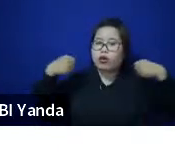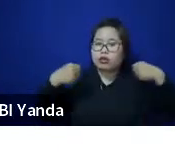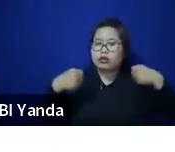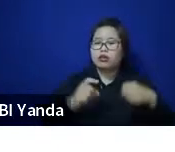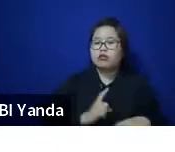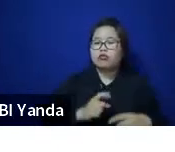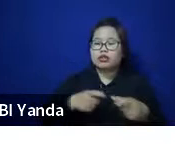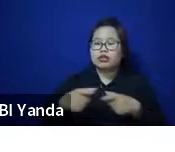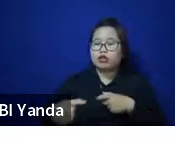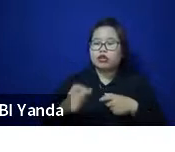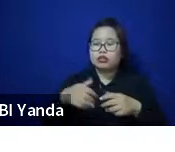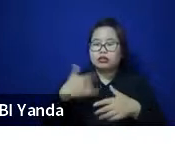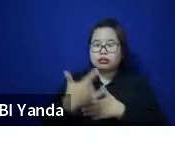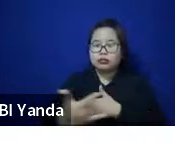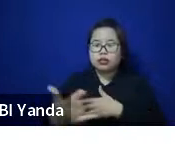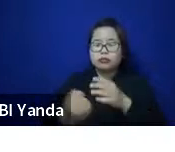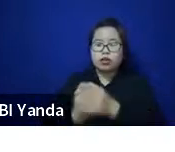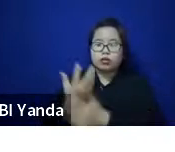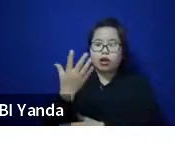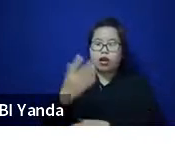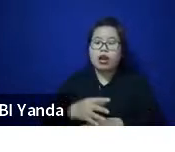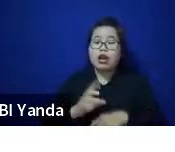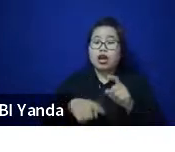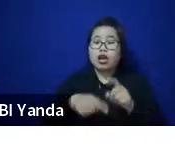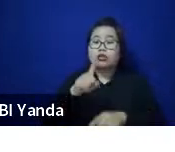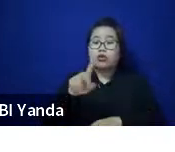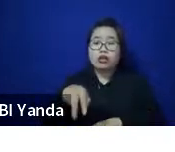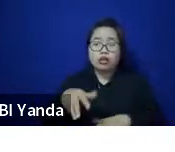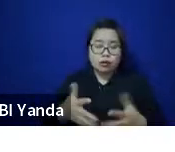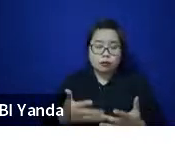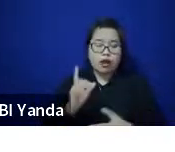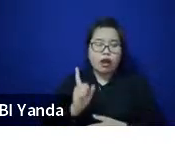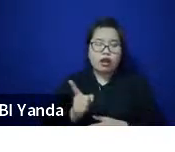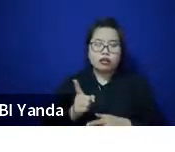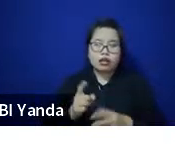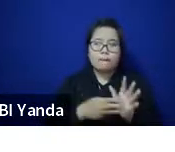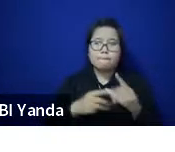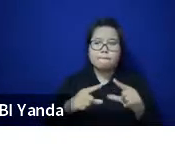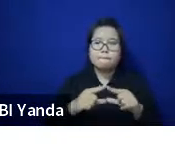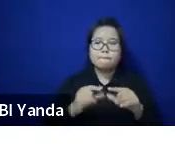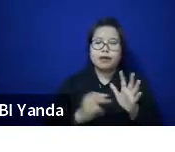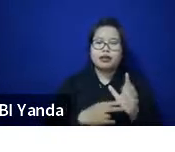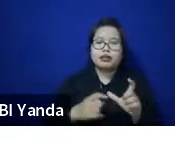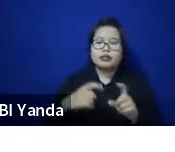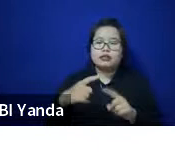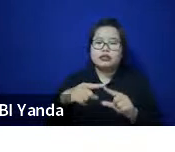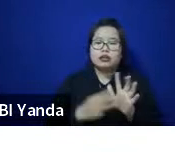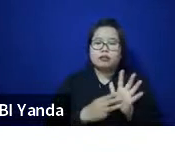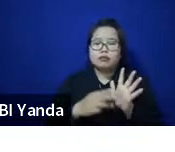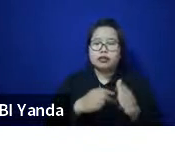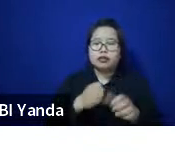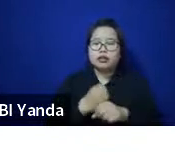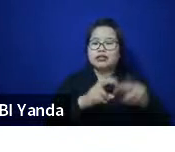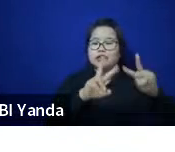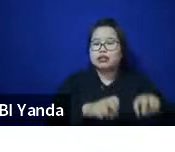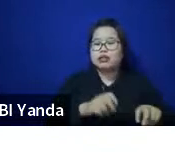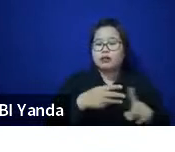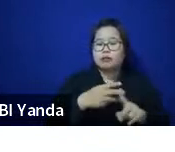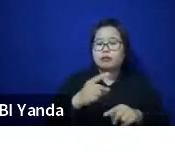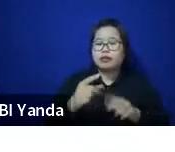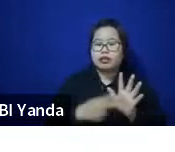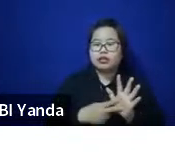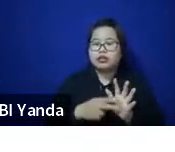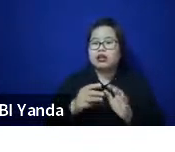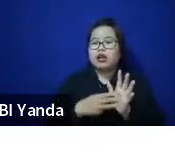terus berkembang. Salah satunya lagi juga adalah ada mainstreaming research ya, BRIN MOS UNESCO yang fokus pada isu